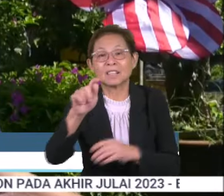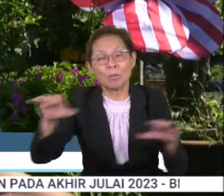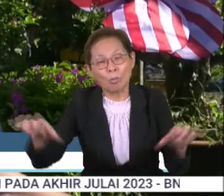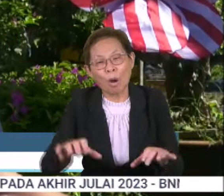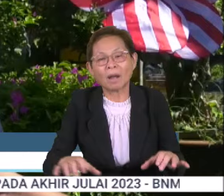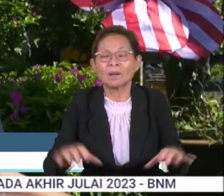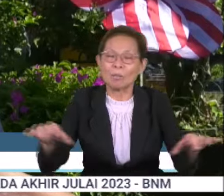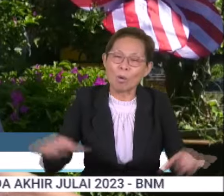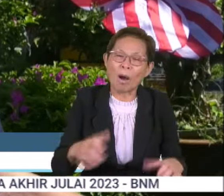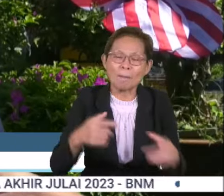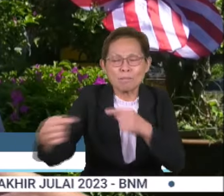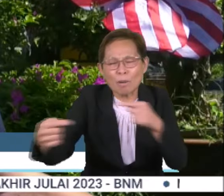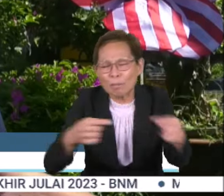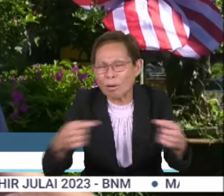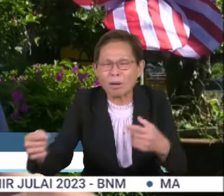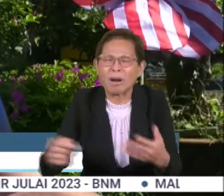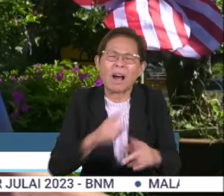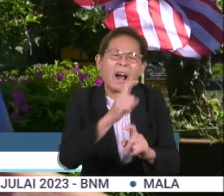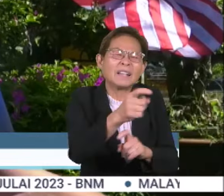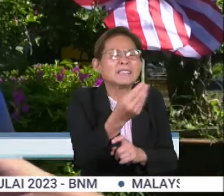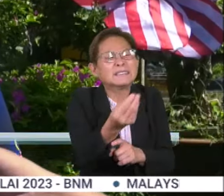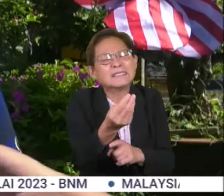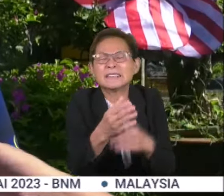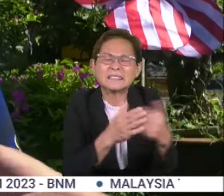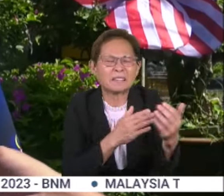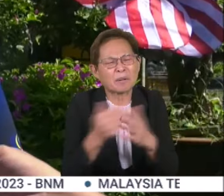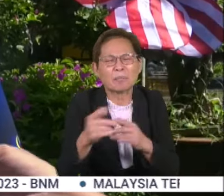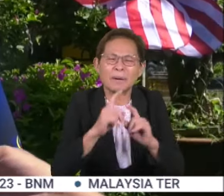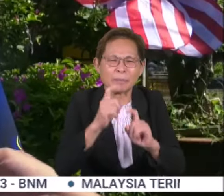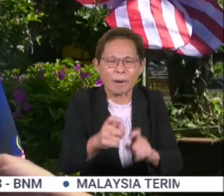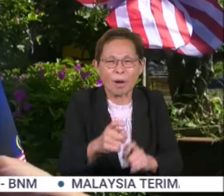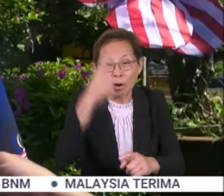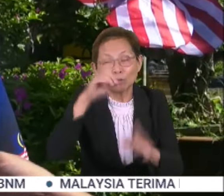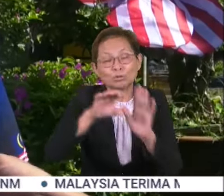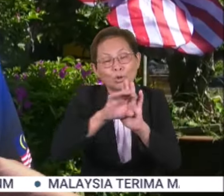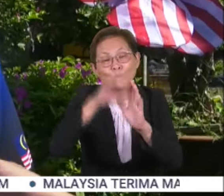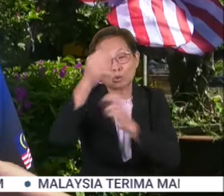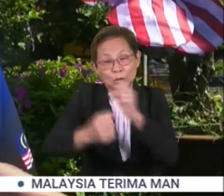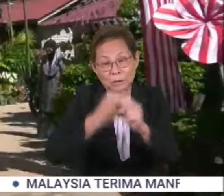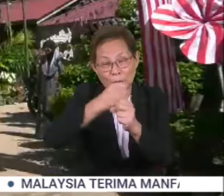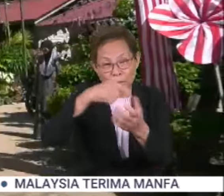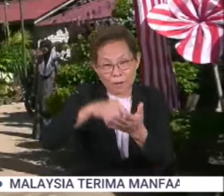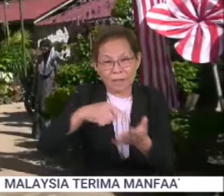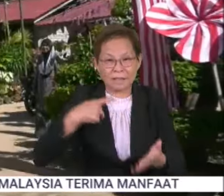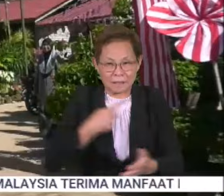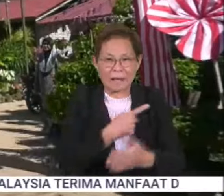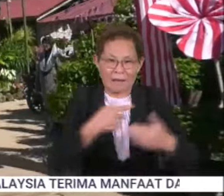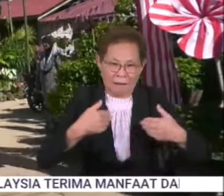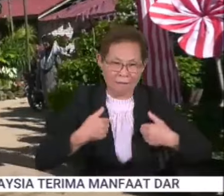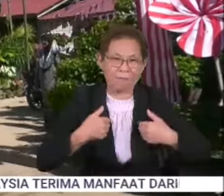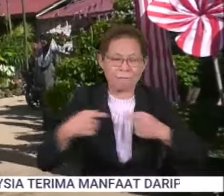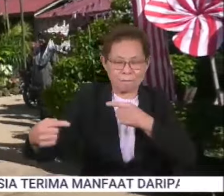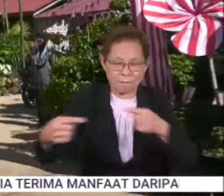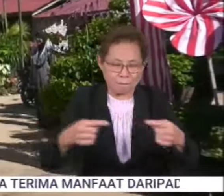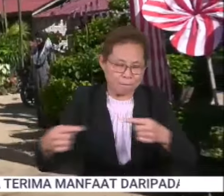walaupun tidak sebab untuk tahun ini kita ada